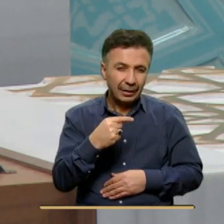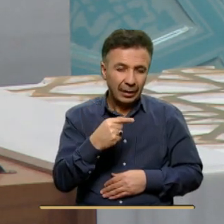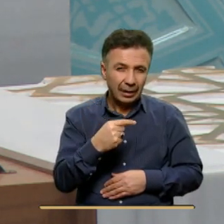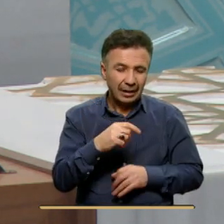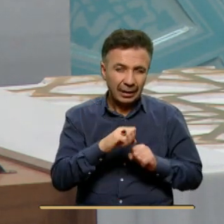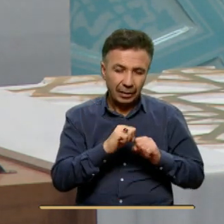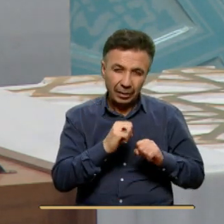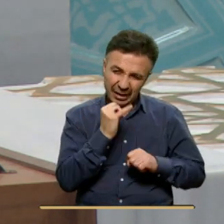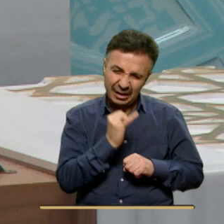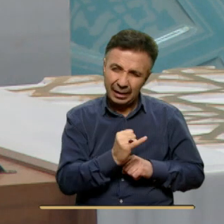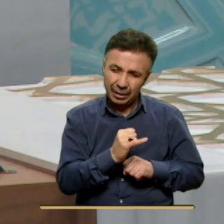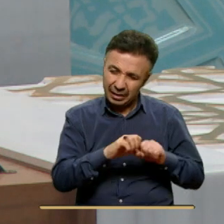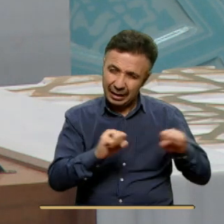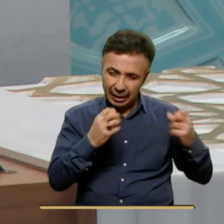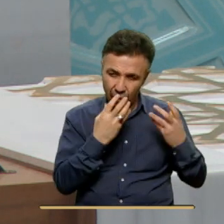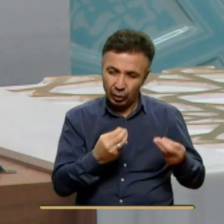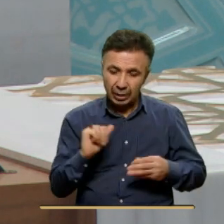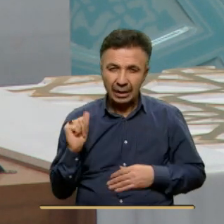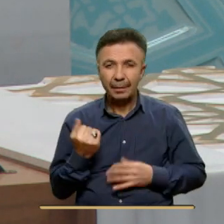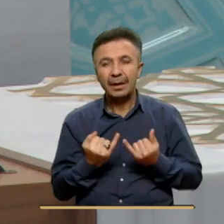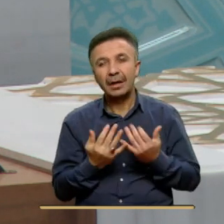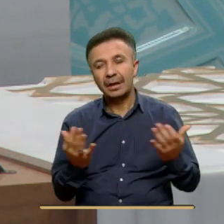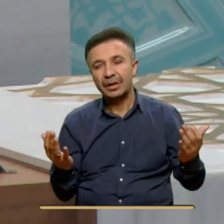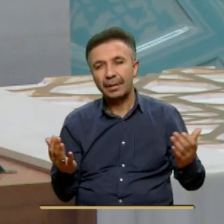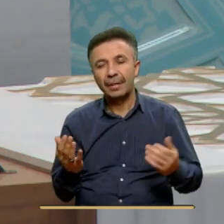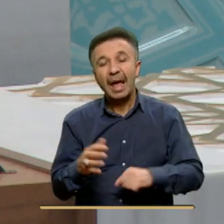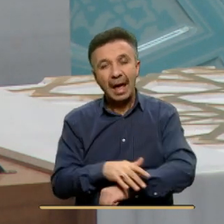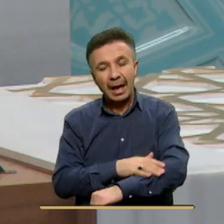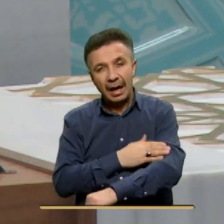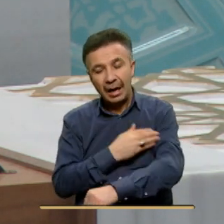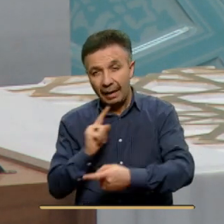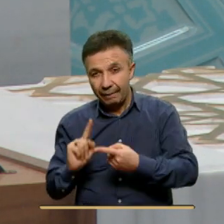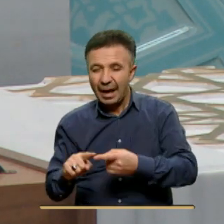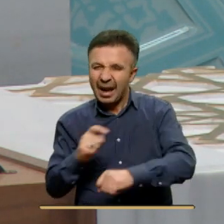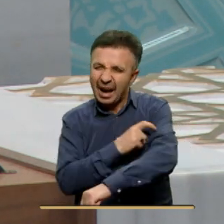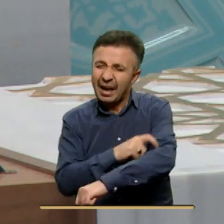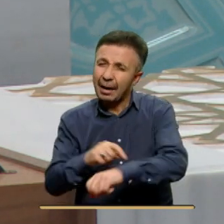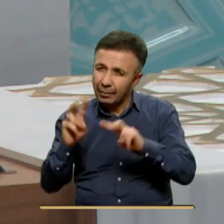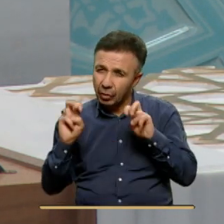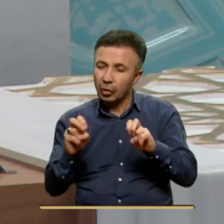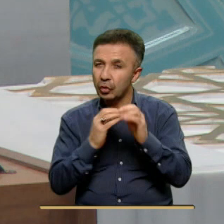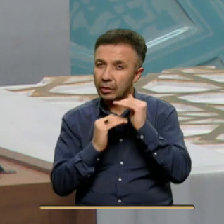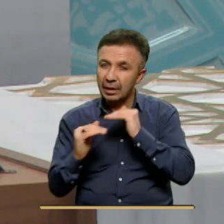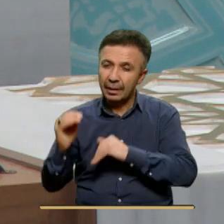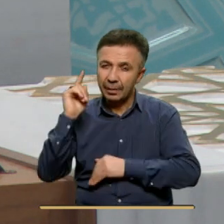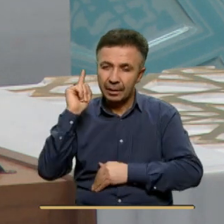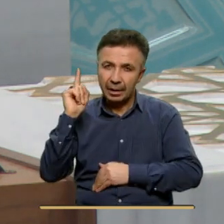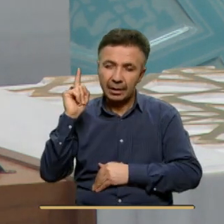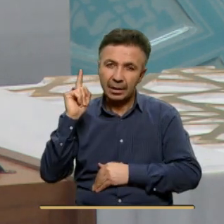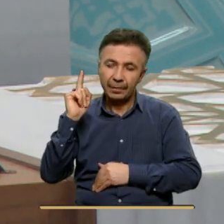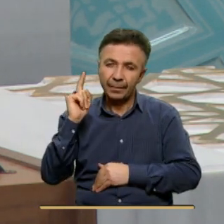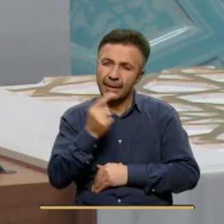Kıymetli kardeşlerim, helal ve haram konusunda Rabbimiz Celle Celaluhu